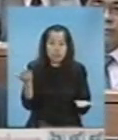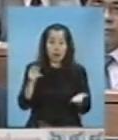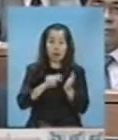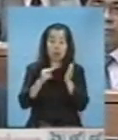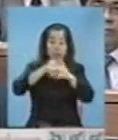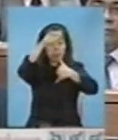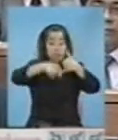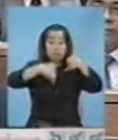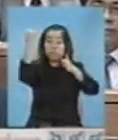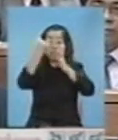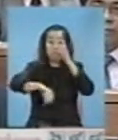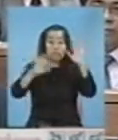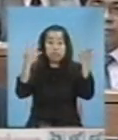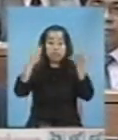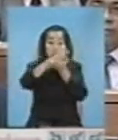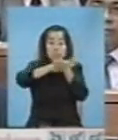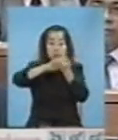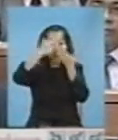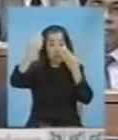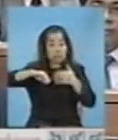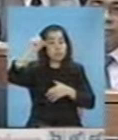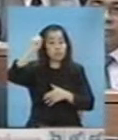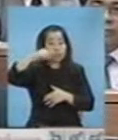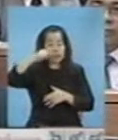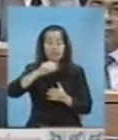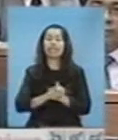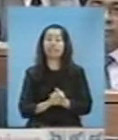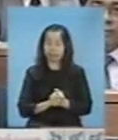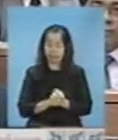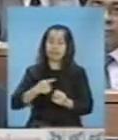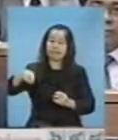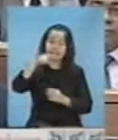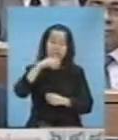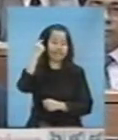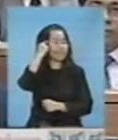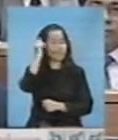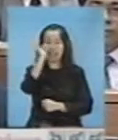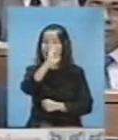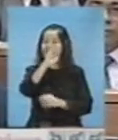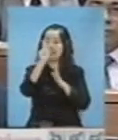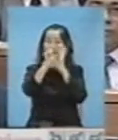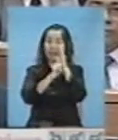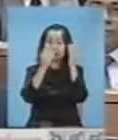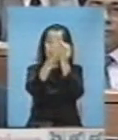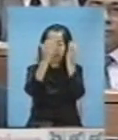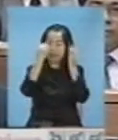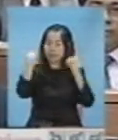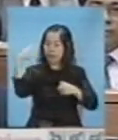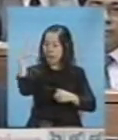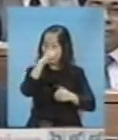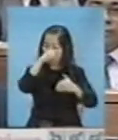ผิดเสียก่อนตรงนี้จึงเป็นที่มาที่ทำไมพวกกระผมเชื่อว่าแก้รัฐนูลเที่ยวนี้มีวาระซ่อน